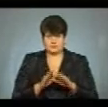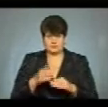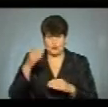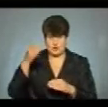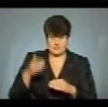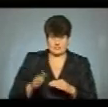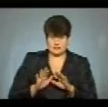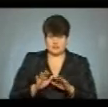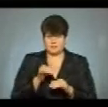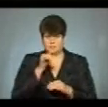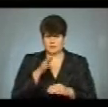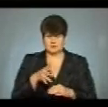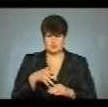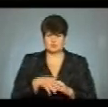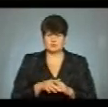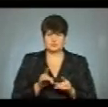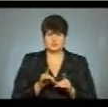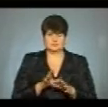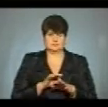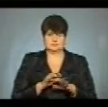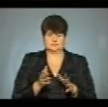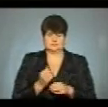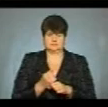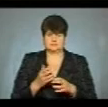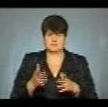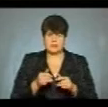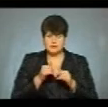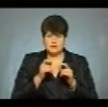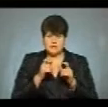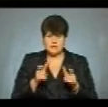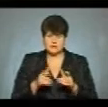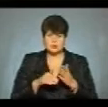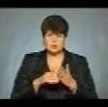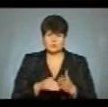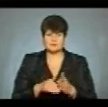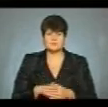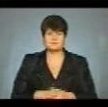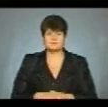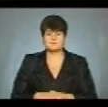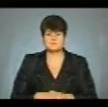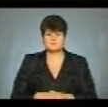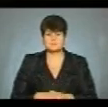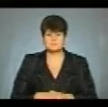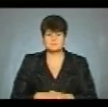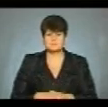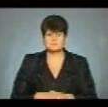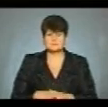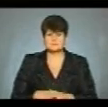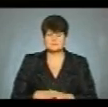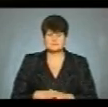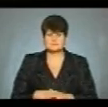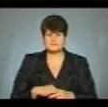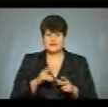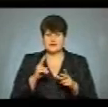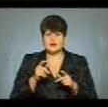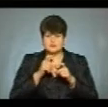Я не могла зрозуміти, що взагалі відбувається. Змогла крикнути про допомогу, закричати. На жаль, ніхто з сусідів